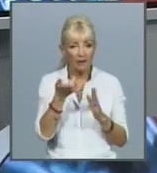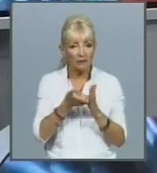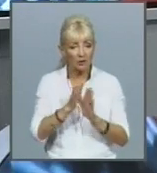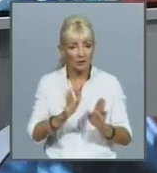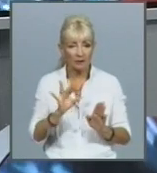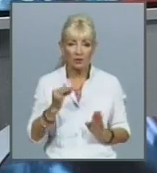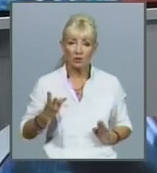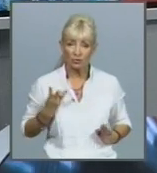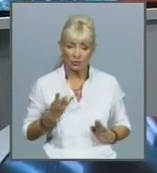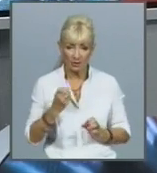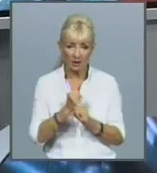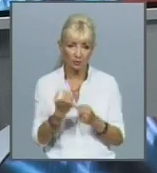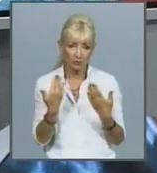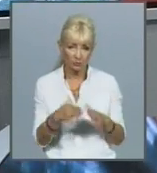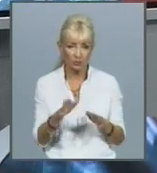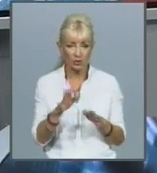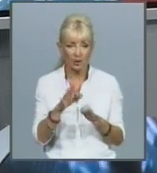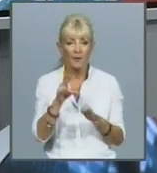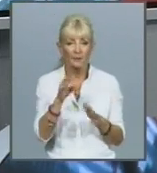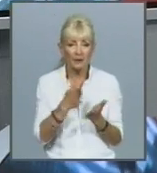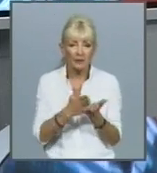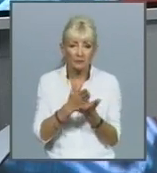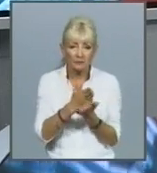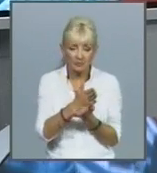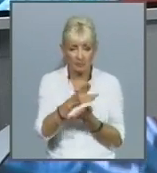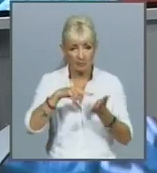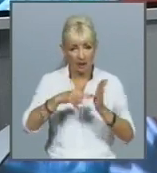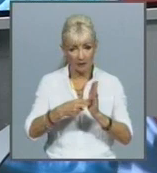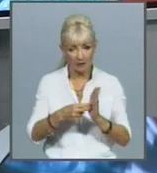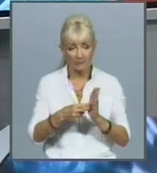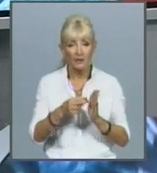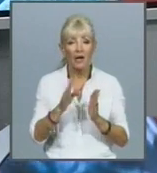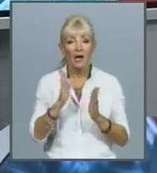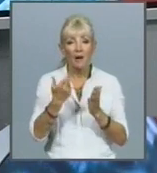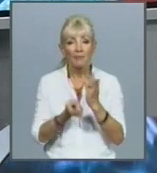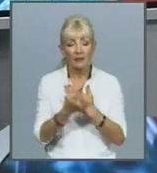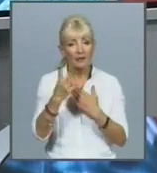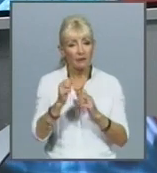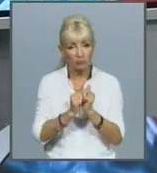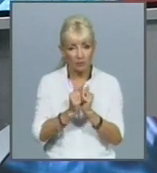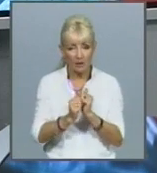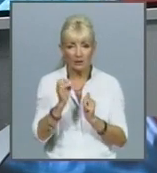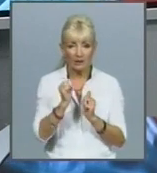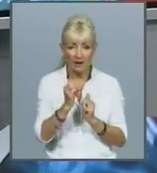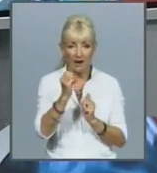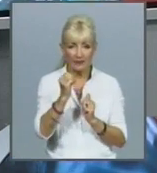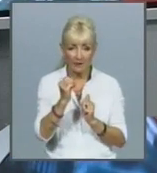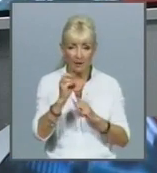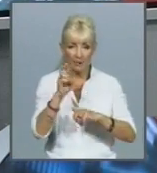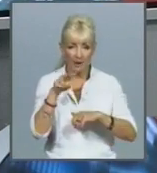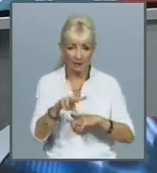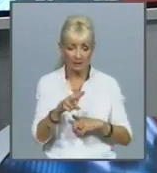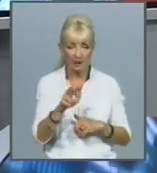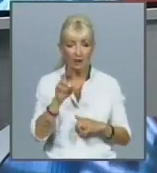висловили бажання працювати вже за повноцінною цільовою моделлю. Тож у вжитку з'являться не паперові, а є лікарняні. Подробиці у